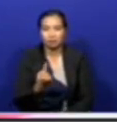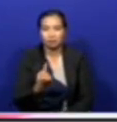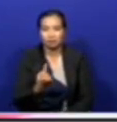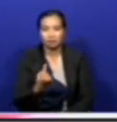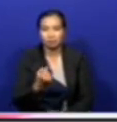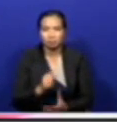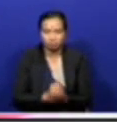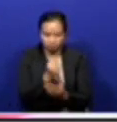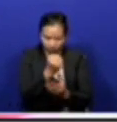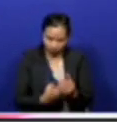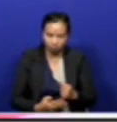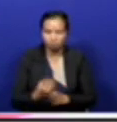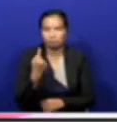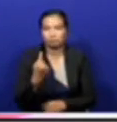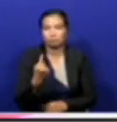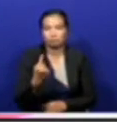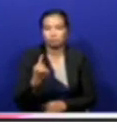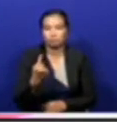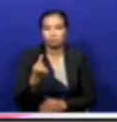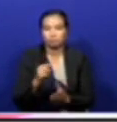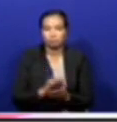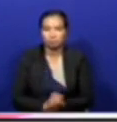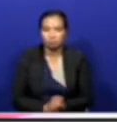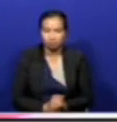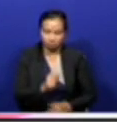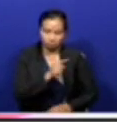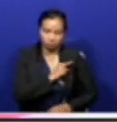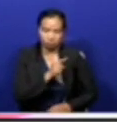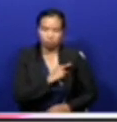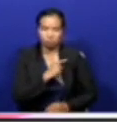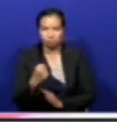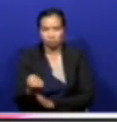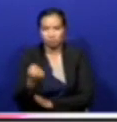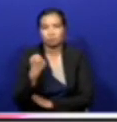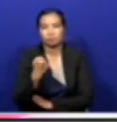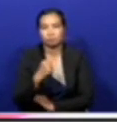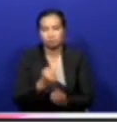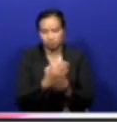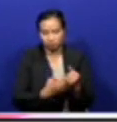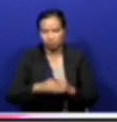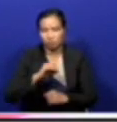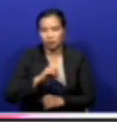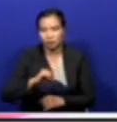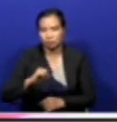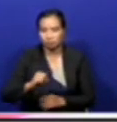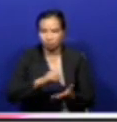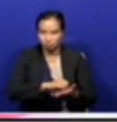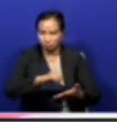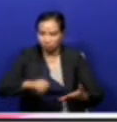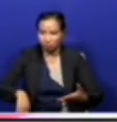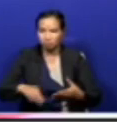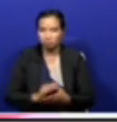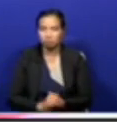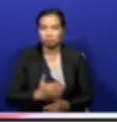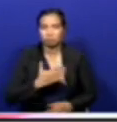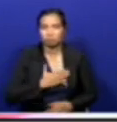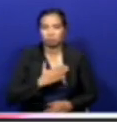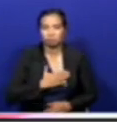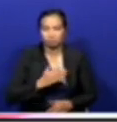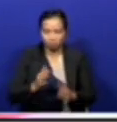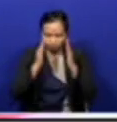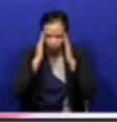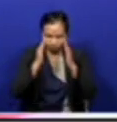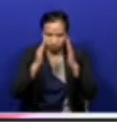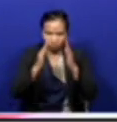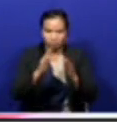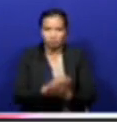เป็นสภาเดียวตัดหน้าที่อำนาจของสภาผู้แทนราษฎรออกไปผมเองเนี่ยผมตั้งใจเลยนะครับว่า